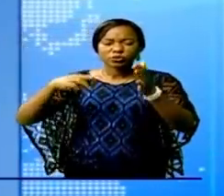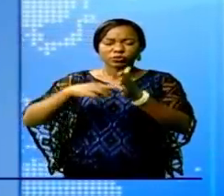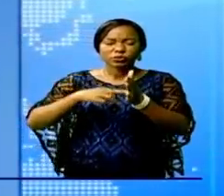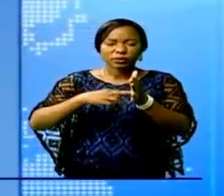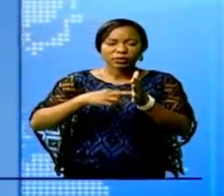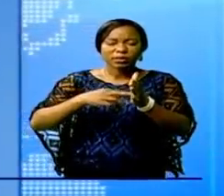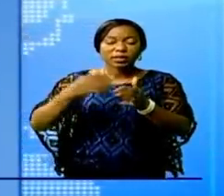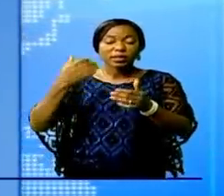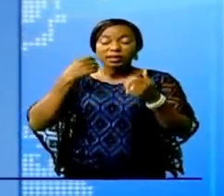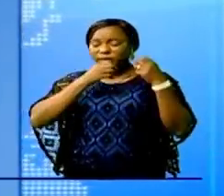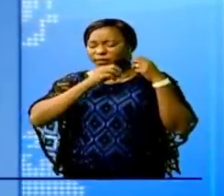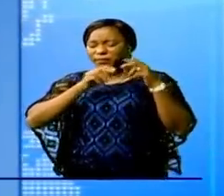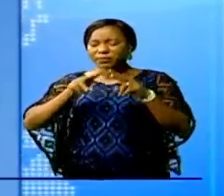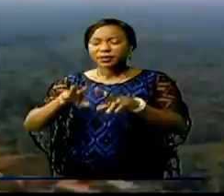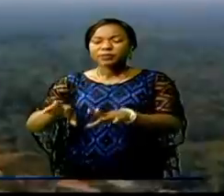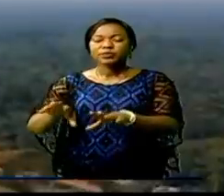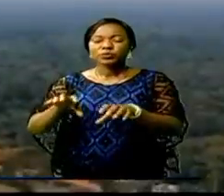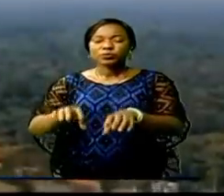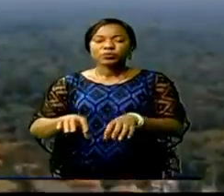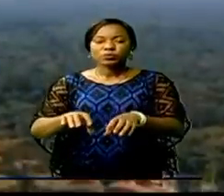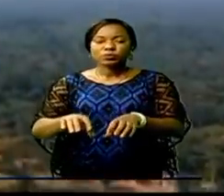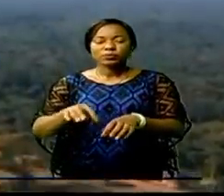RDC.